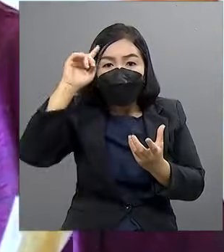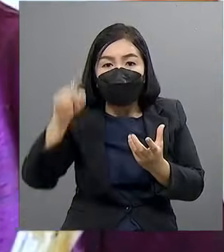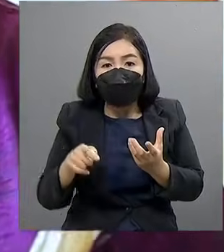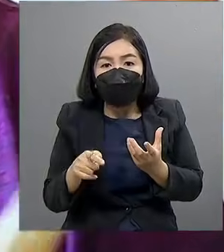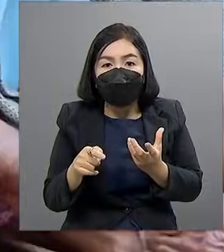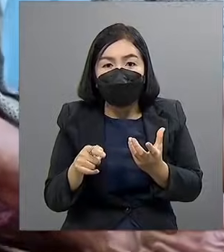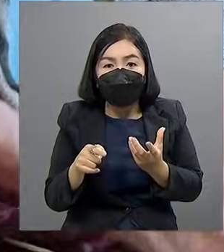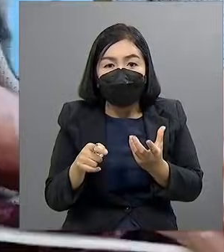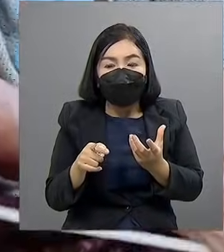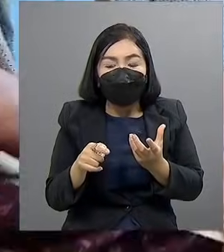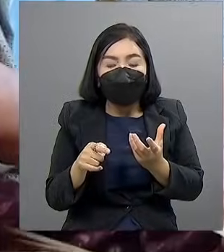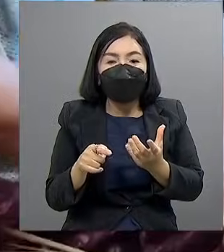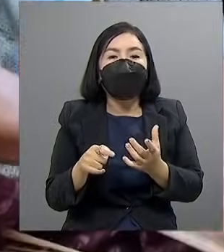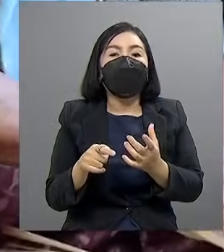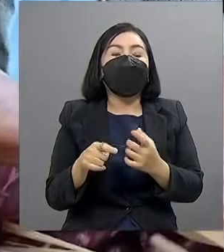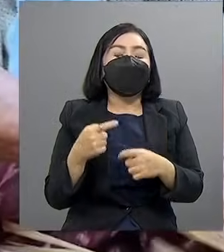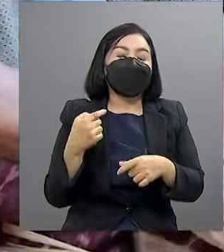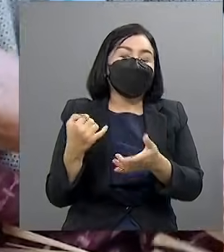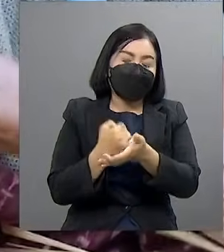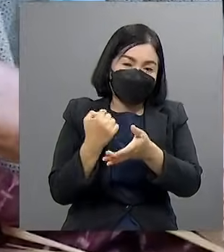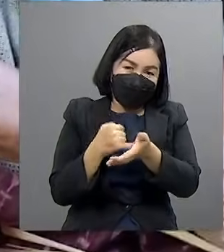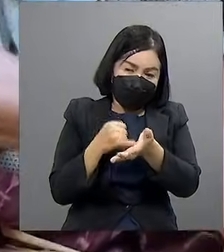แล้วสบาย